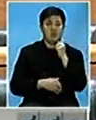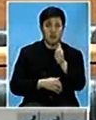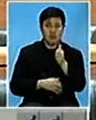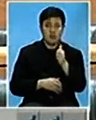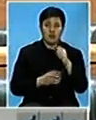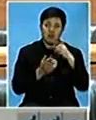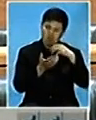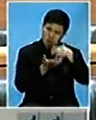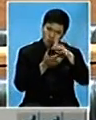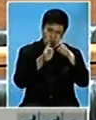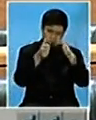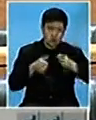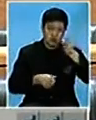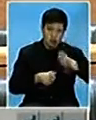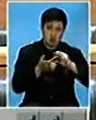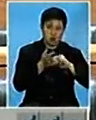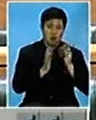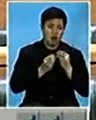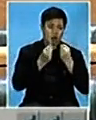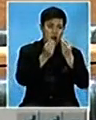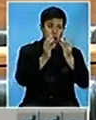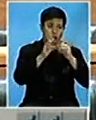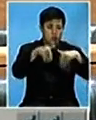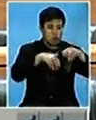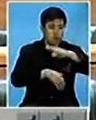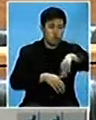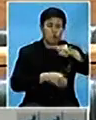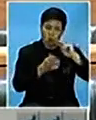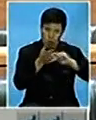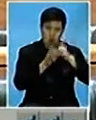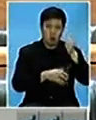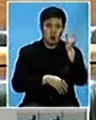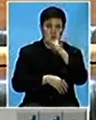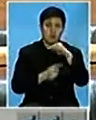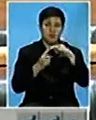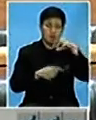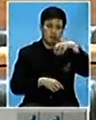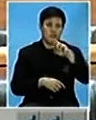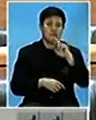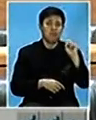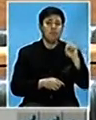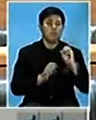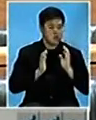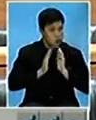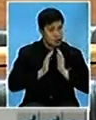การรายงานที่แท้จริงคือการรายงานต่อพี่น้องประชาชนจะมีความหมายมากกว่าการรายงานต่อสภานะครับข